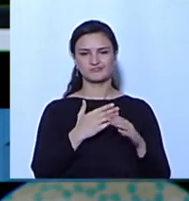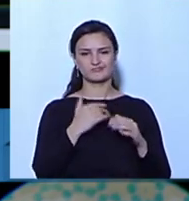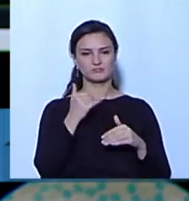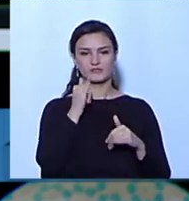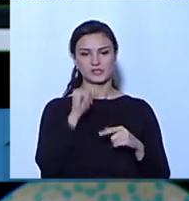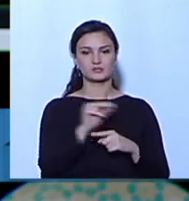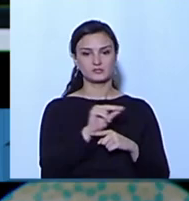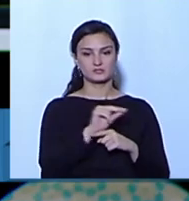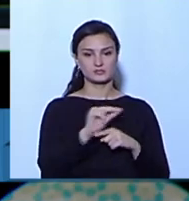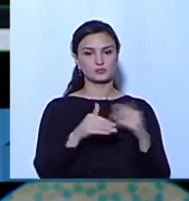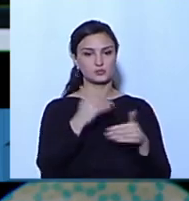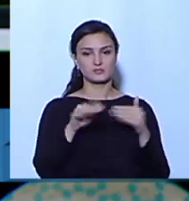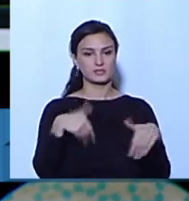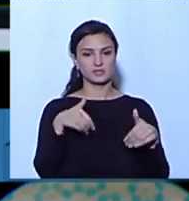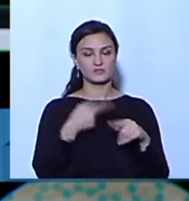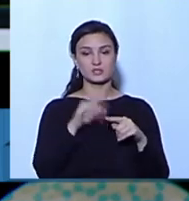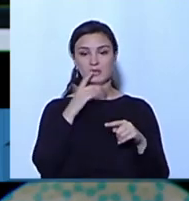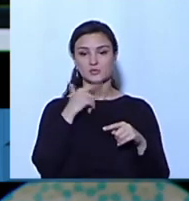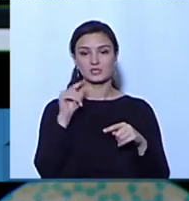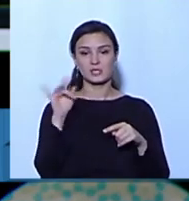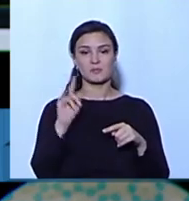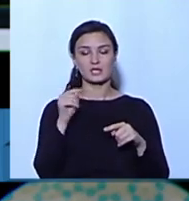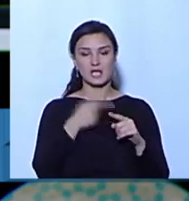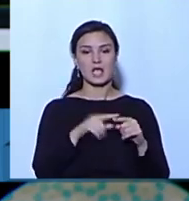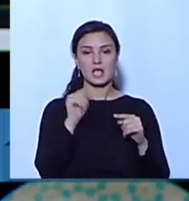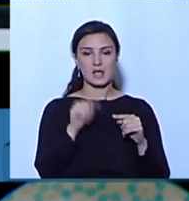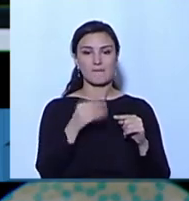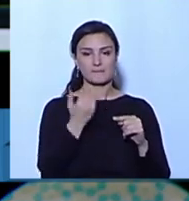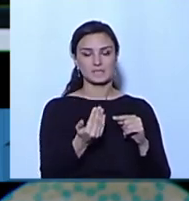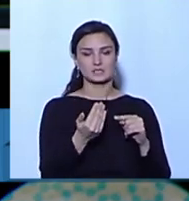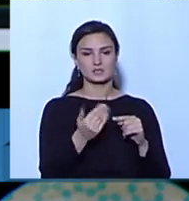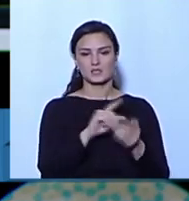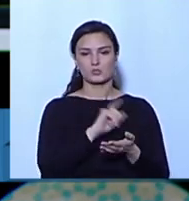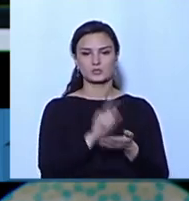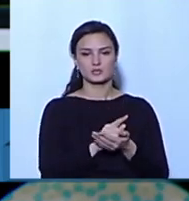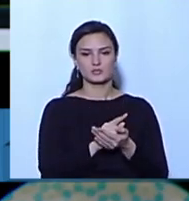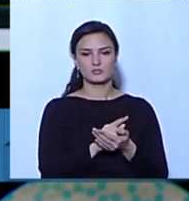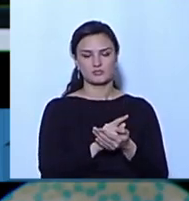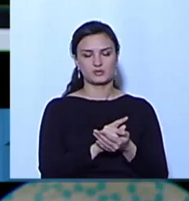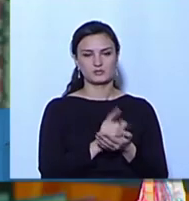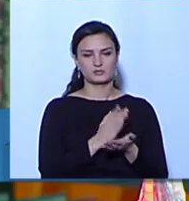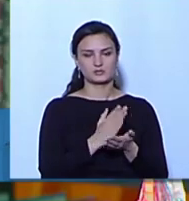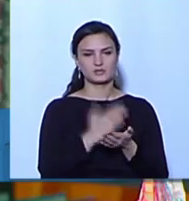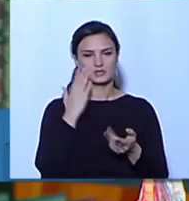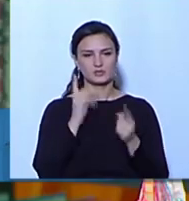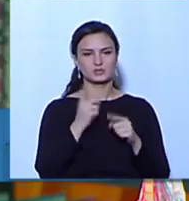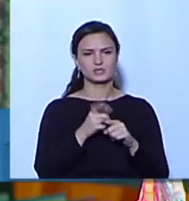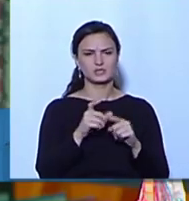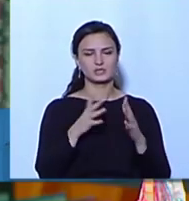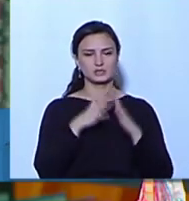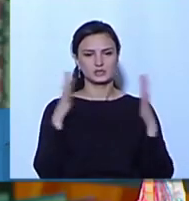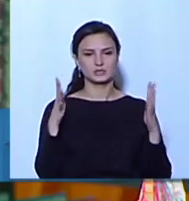და რაც გალბატონმა თამარმა გვაჩვენა, პაციენტები ამის, ასე ვთქვათ, აუცილებლობის წინაშე დგებიან. ანუ რეალურად ძალიან